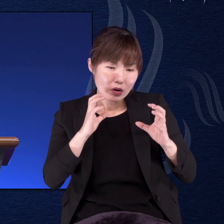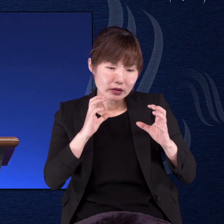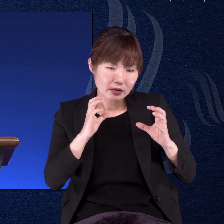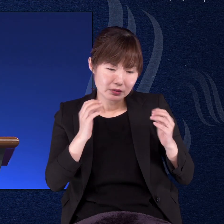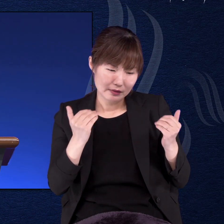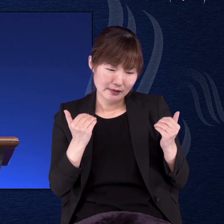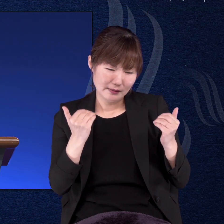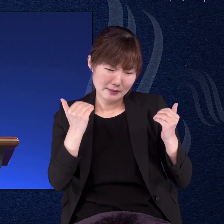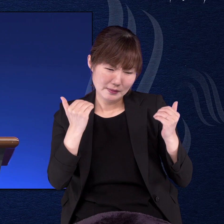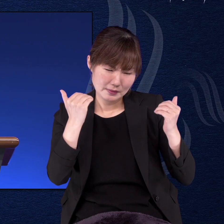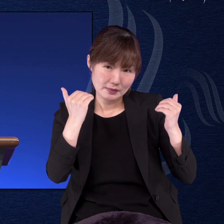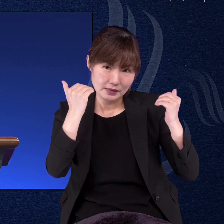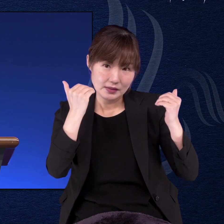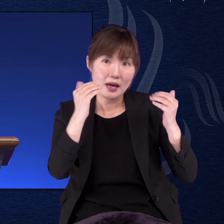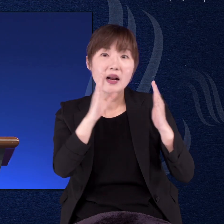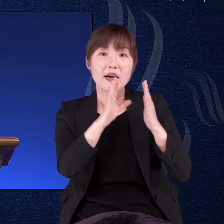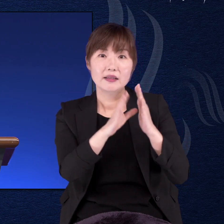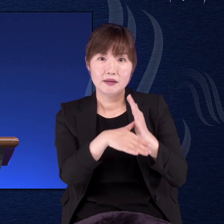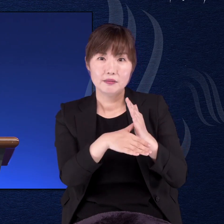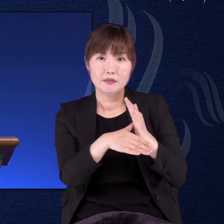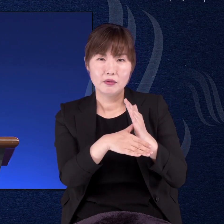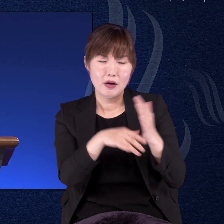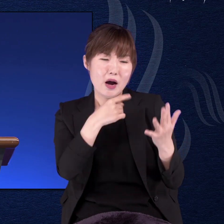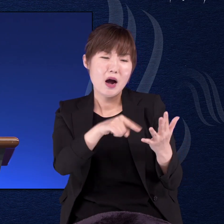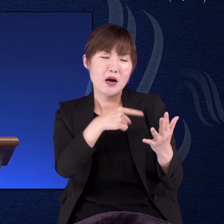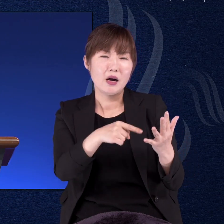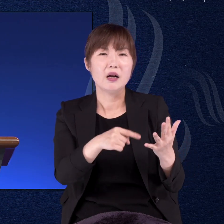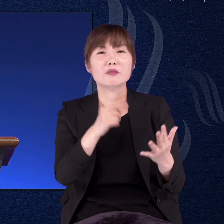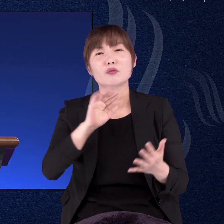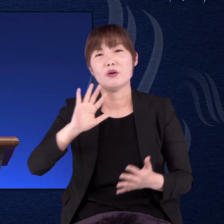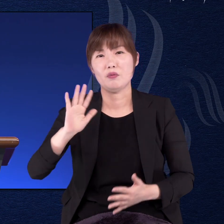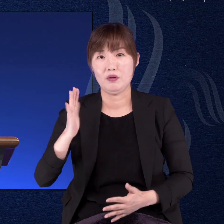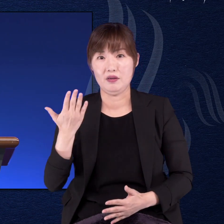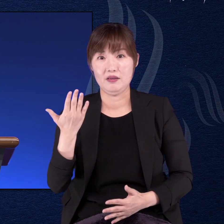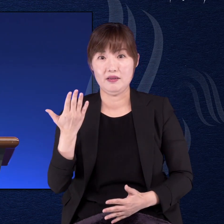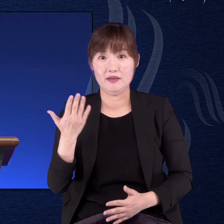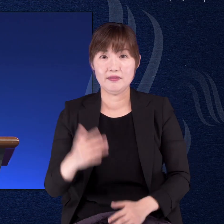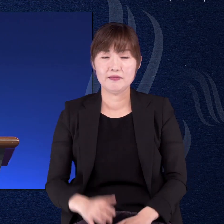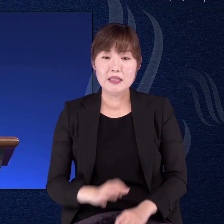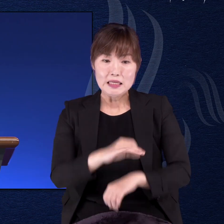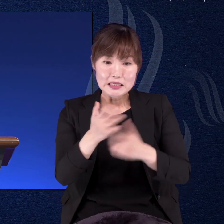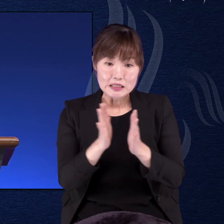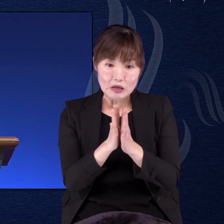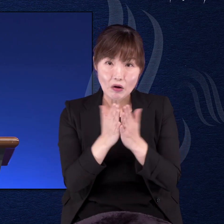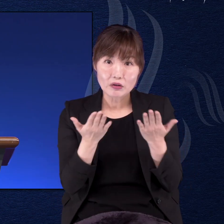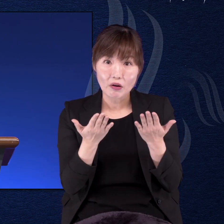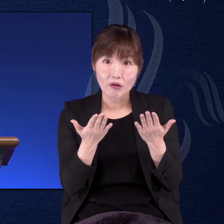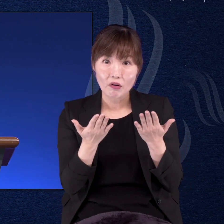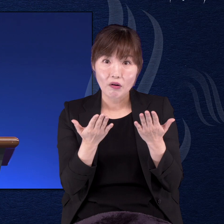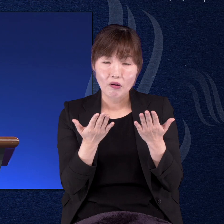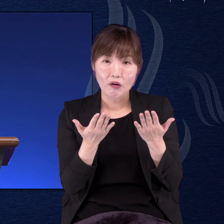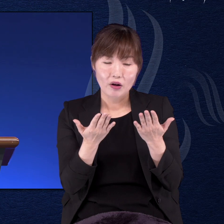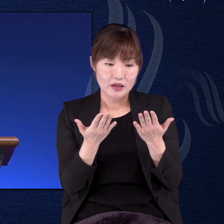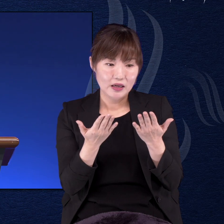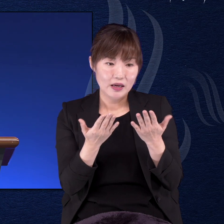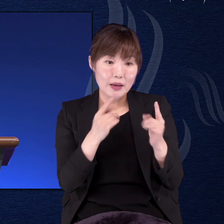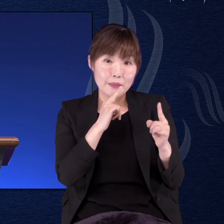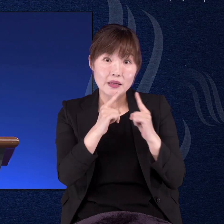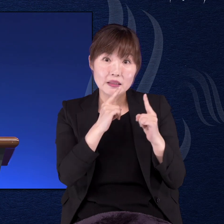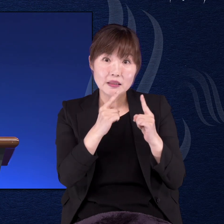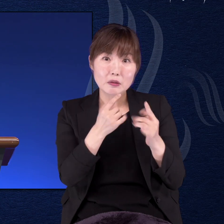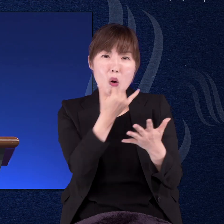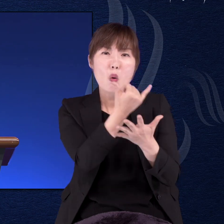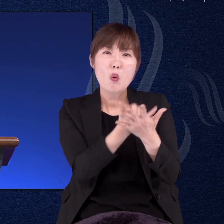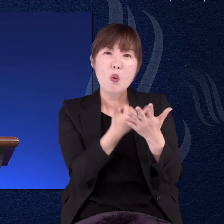어릴 때 우리는 성경을 통해서 내 이웃을 내 몸과 같이 사랑하라는, 그 고아와 과부를 돌보라는,